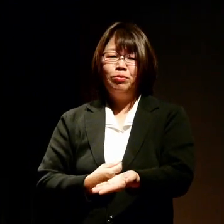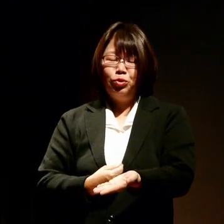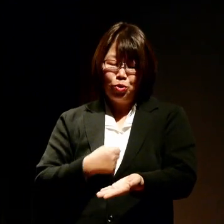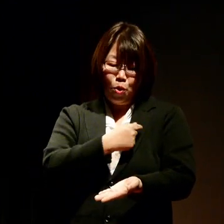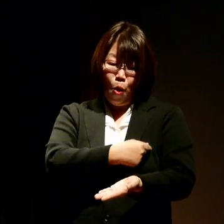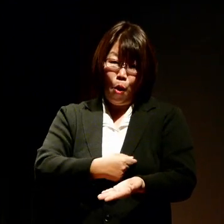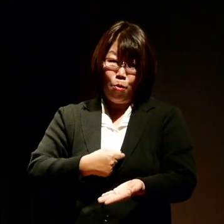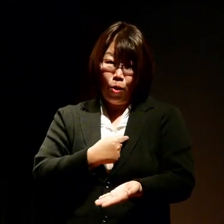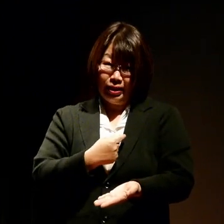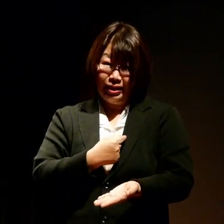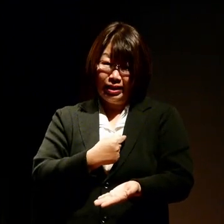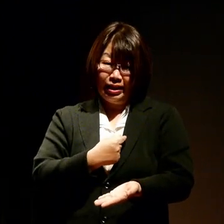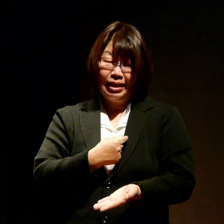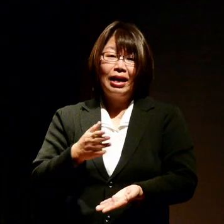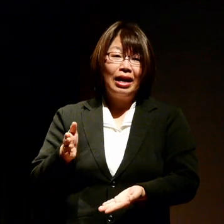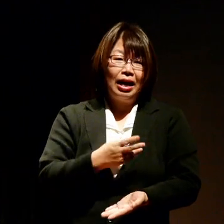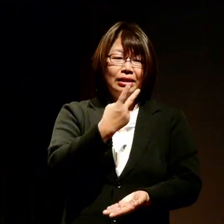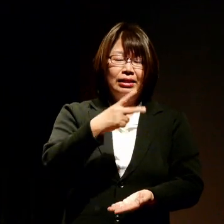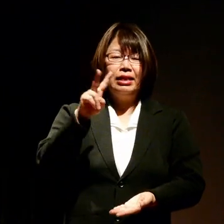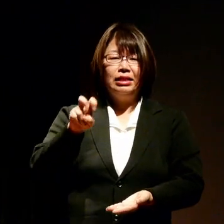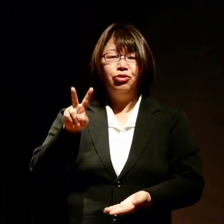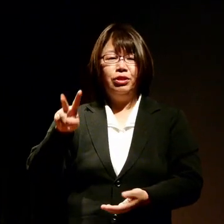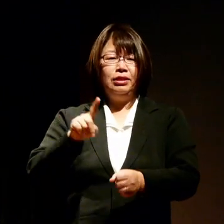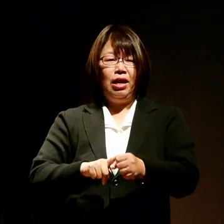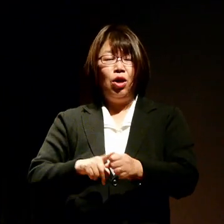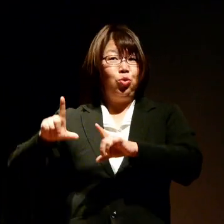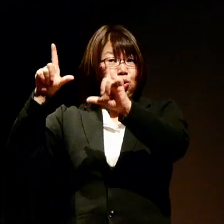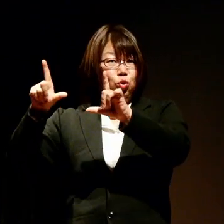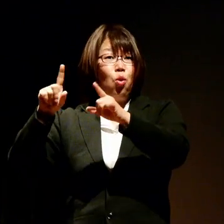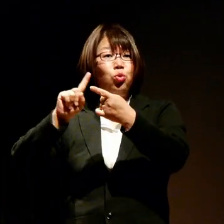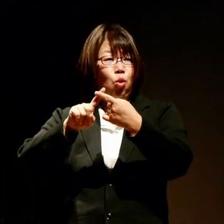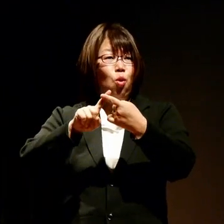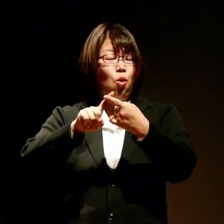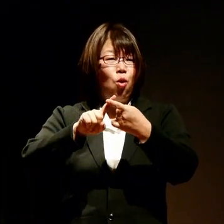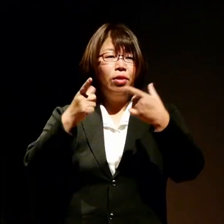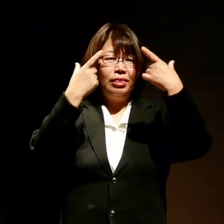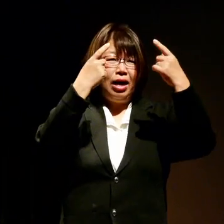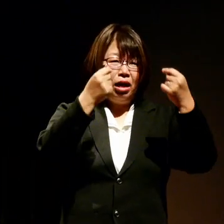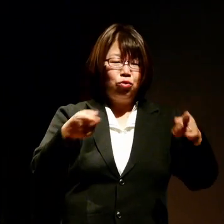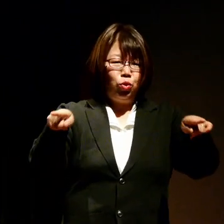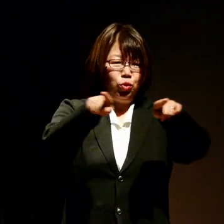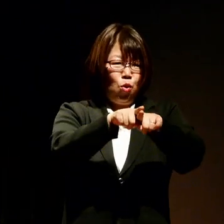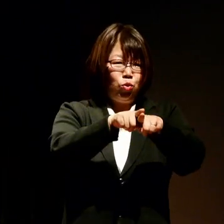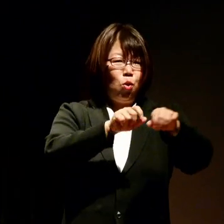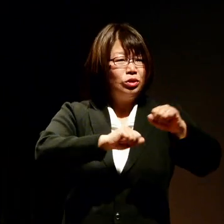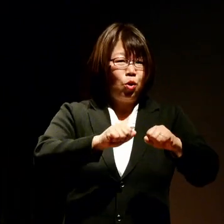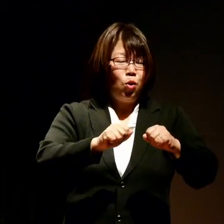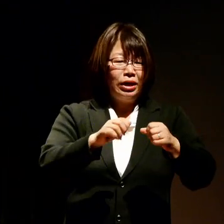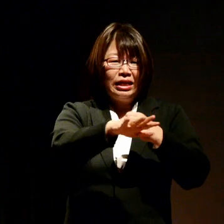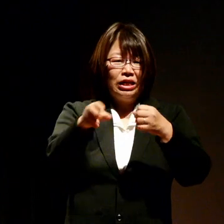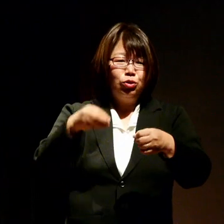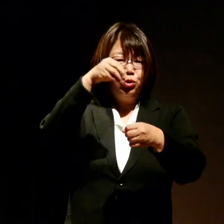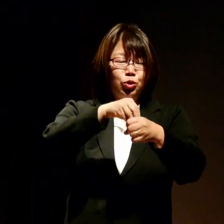から2022年東京都と大学の共同事業、インクルーシブフードの